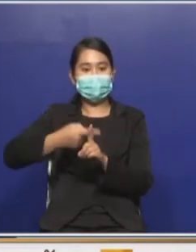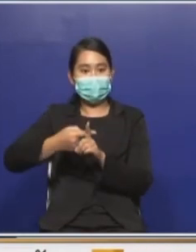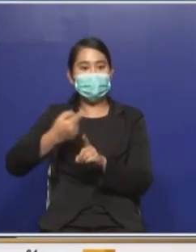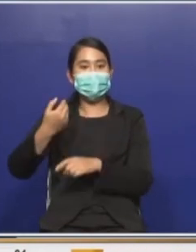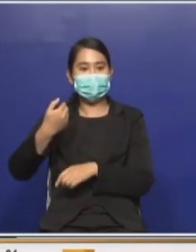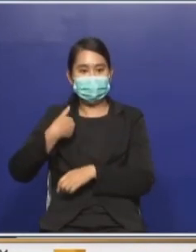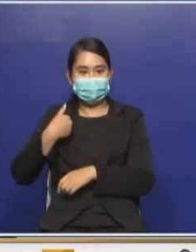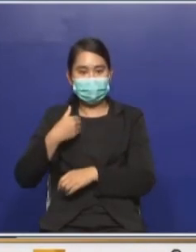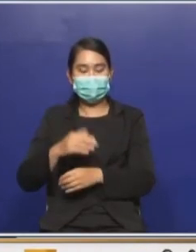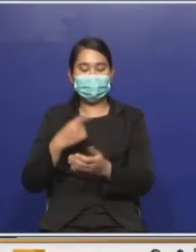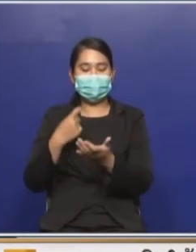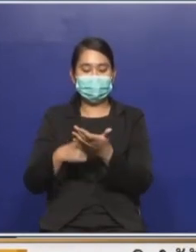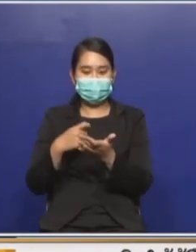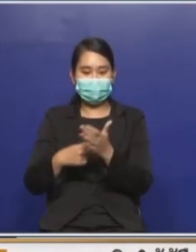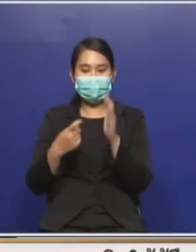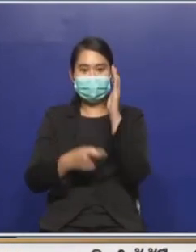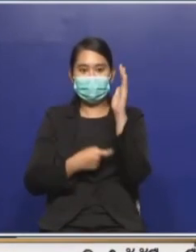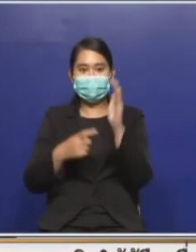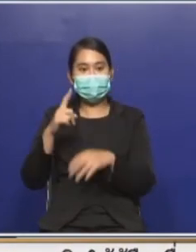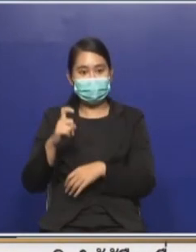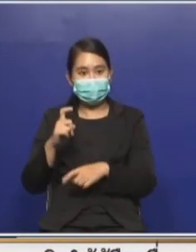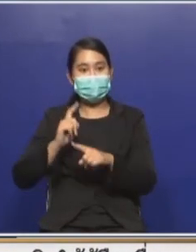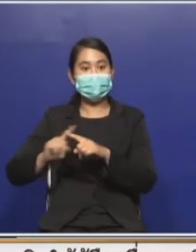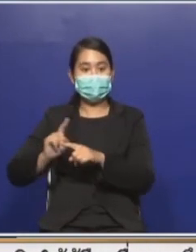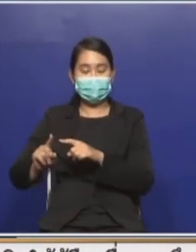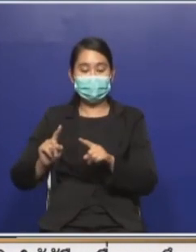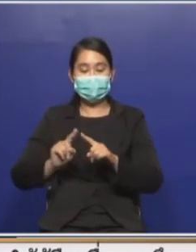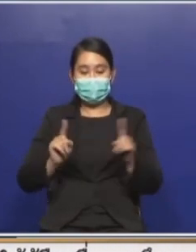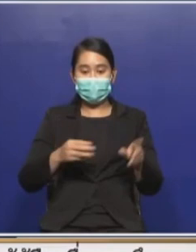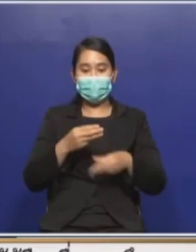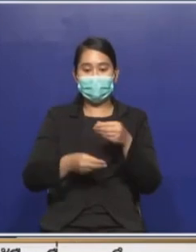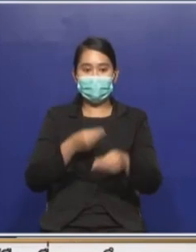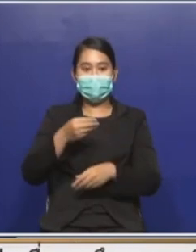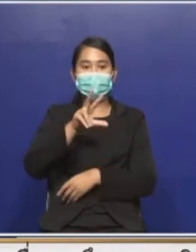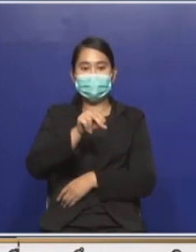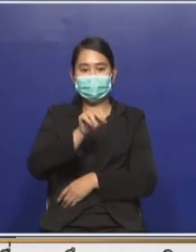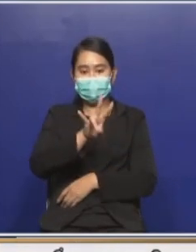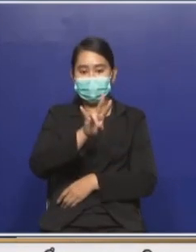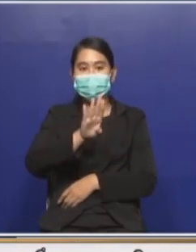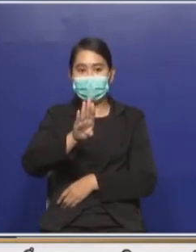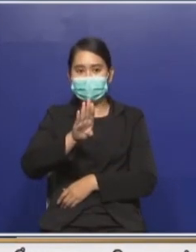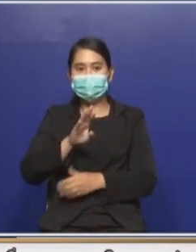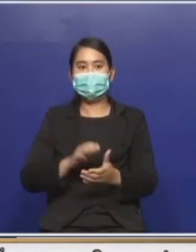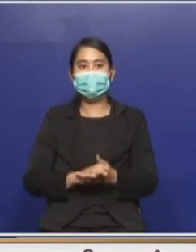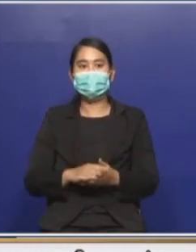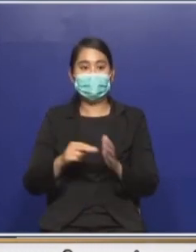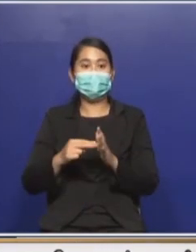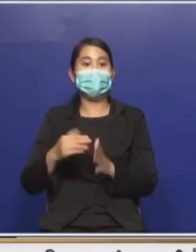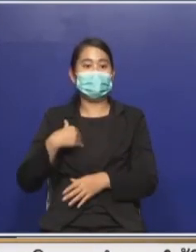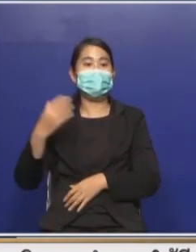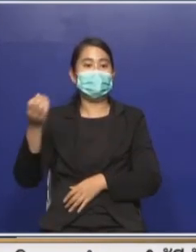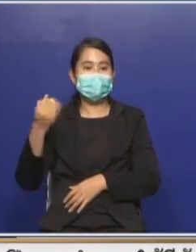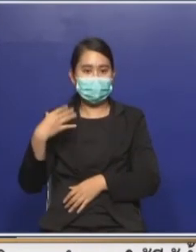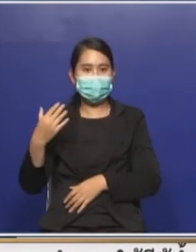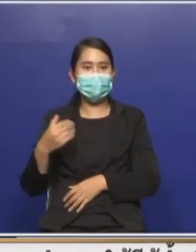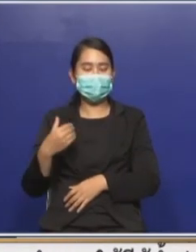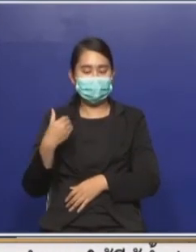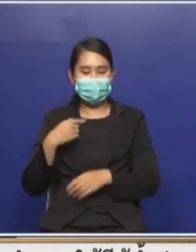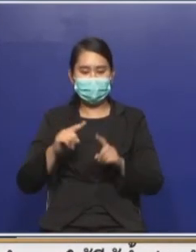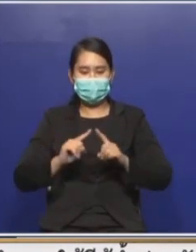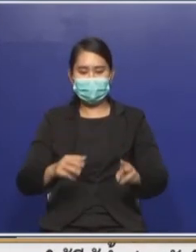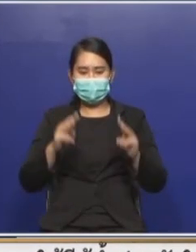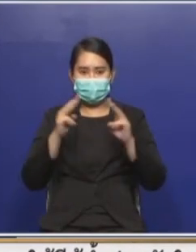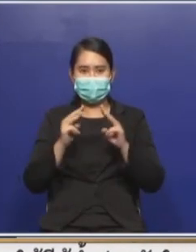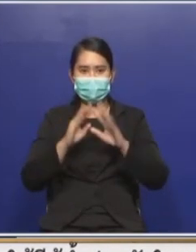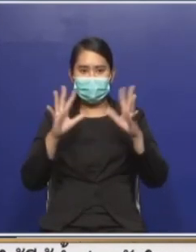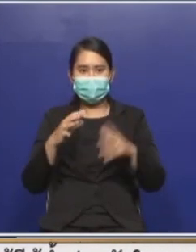ราคาประกันยางเสียแต่คุณขายไปในราคา37 บาทอันนี้เขาบอกมาแต่ไม่เห็นสัญญาปิ